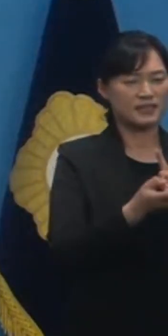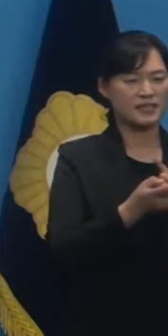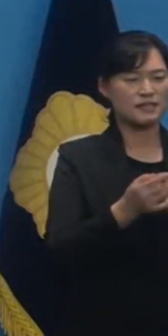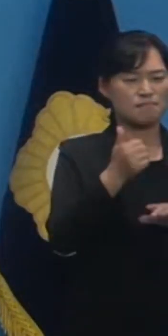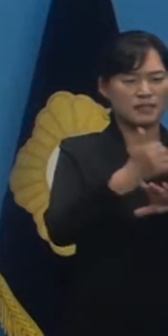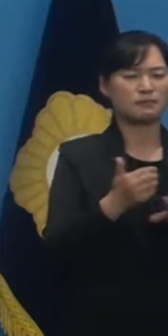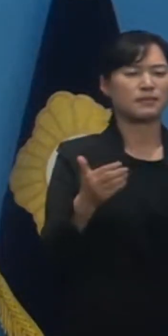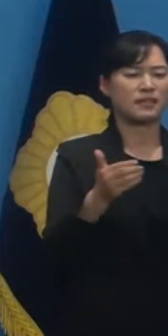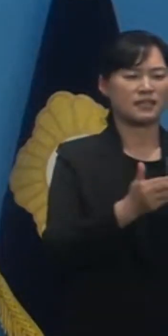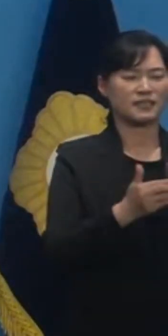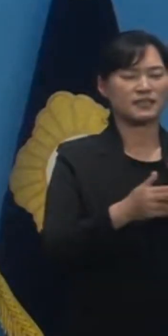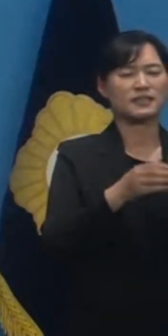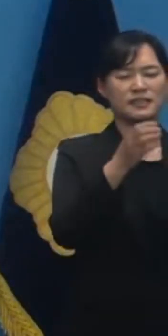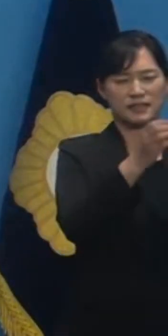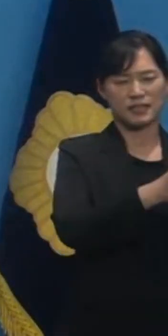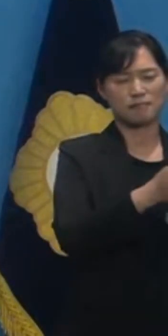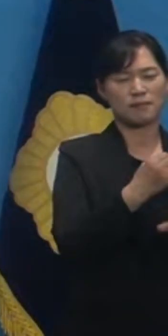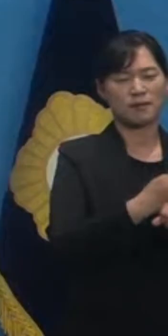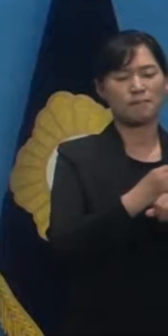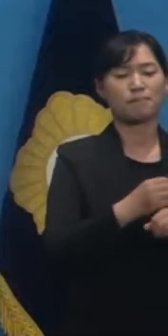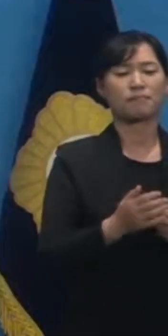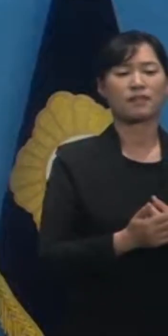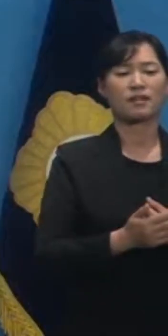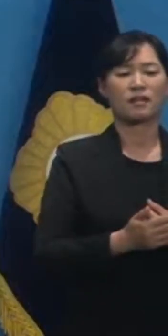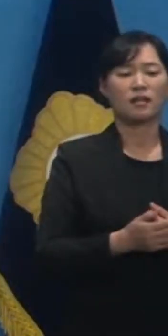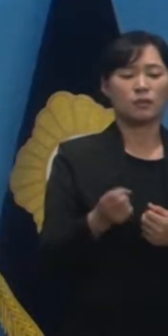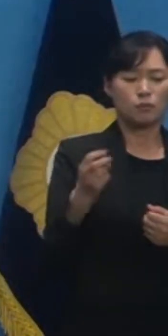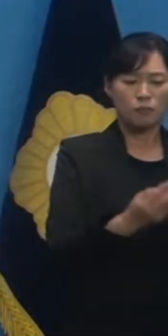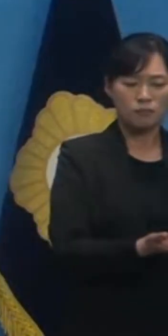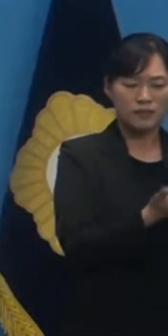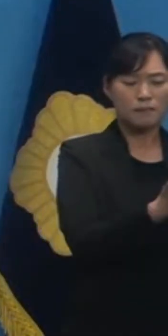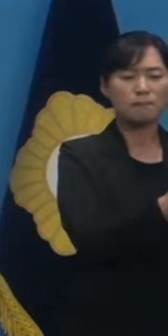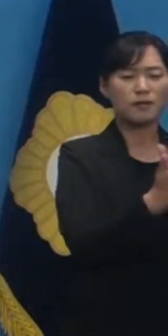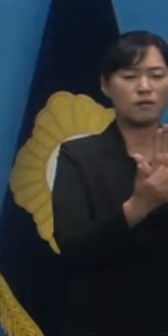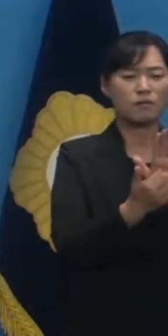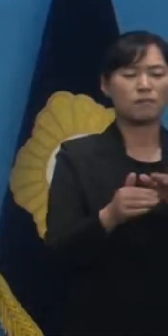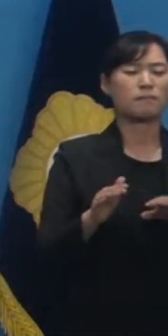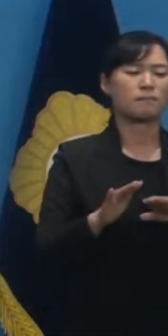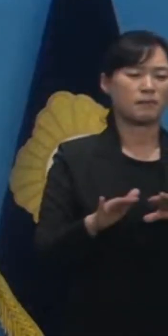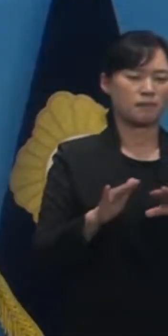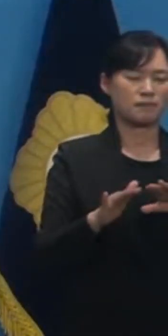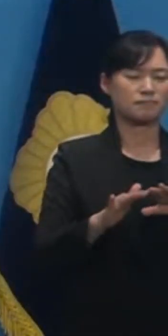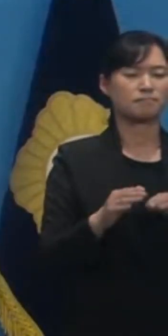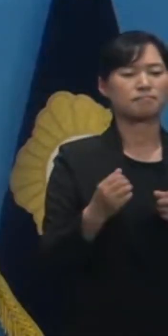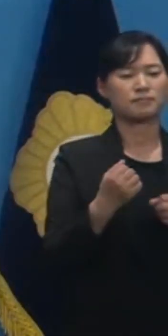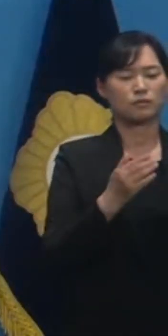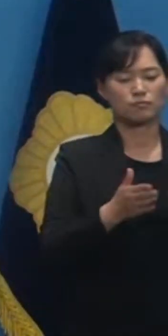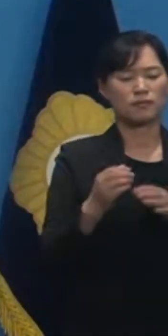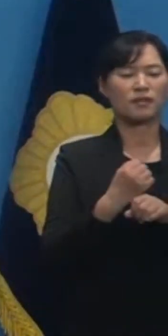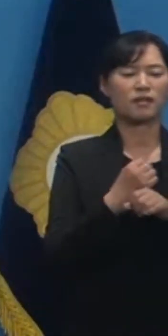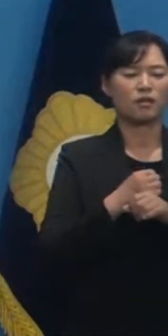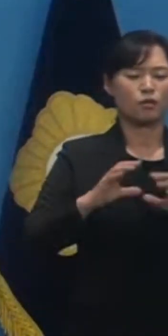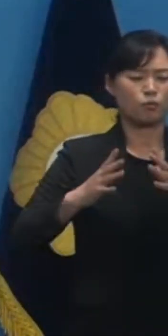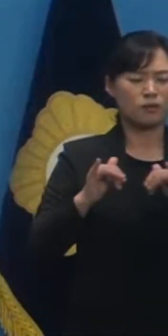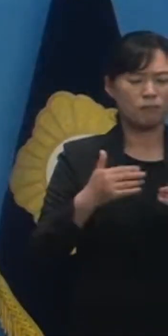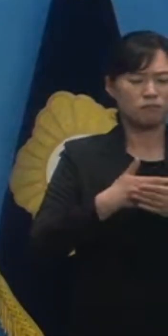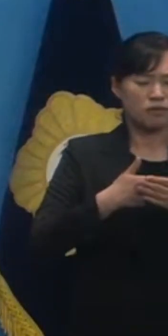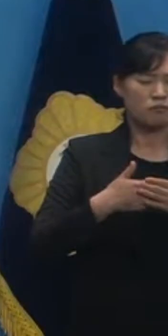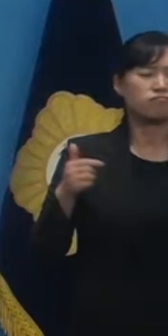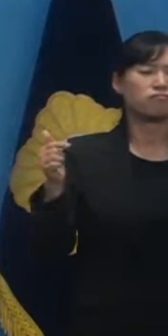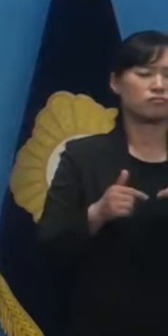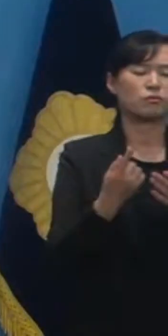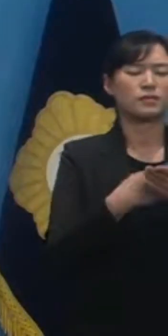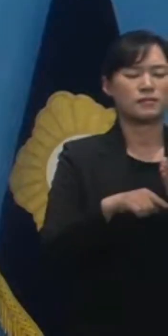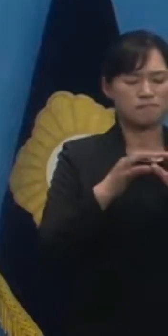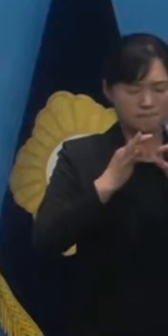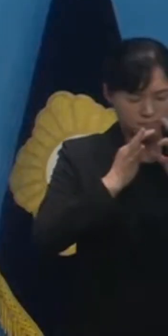확실히 묻겠습니다. 재발 방지 대책과 대안도 확실히 챙기겠습니다. 국민들의 불안이 덜어질 수 있도록